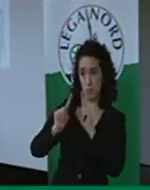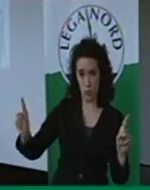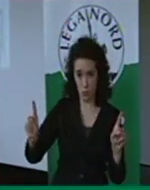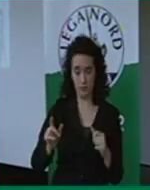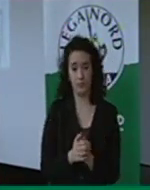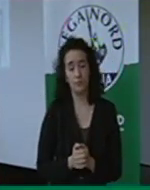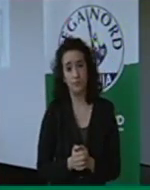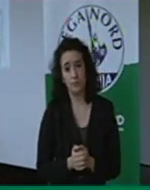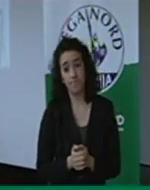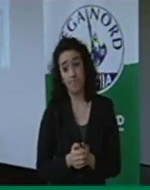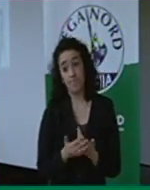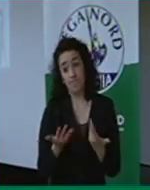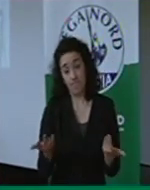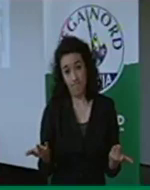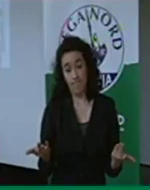dopo